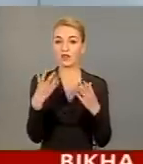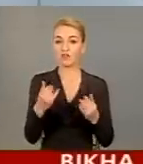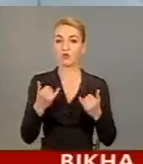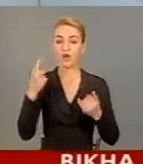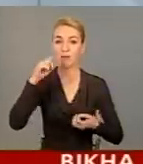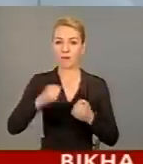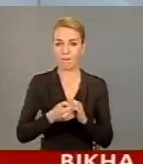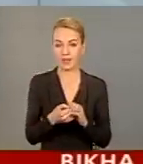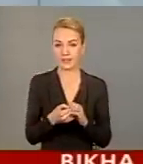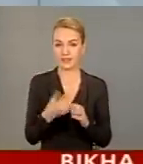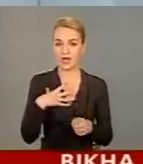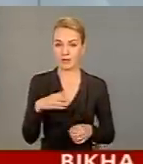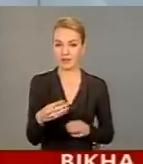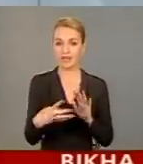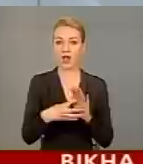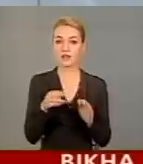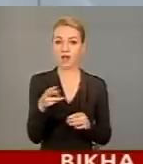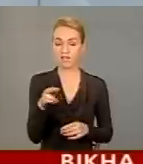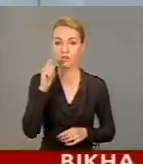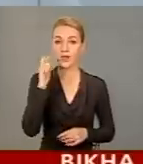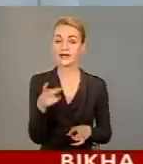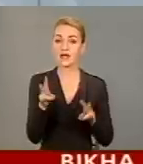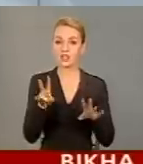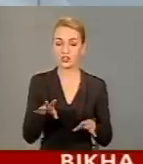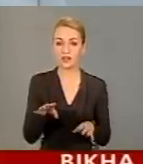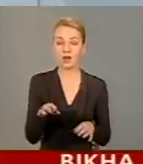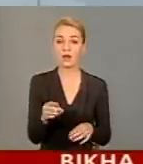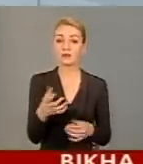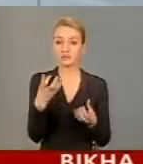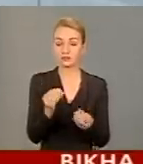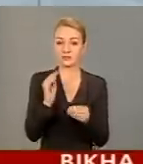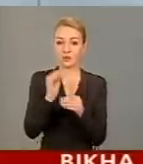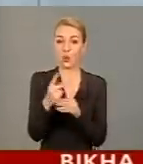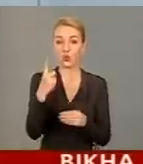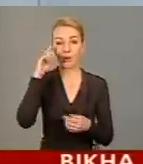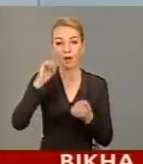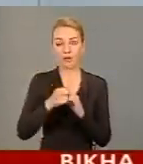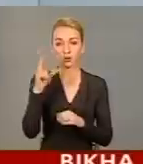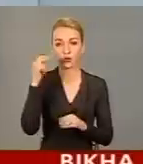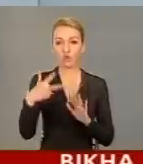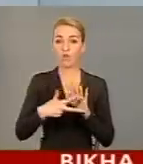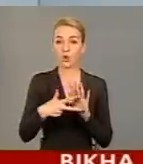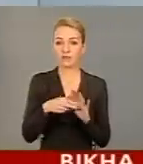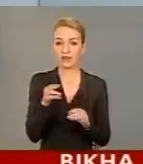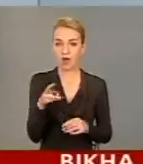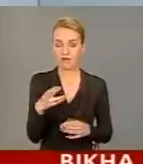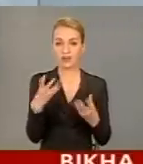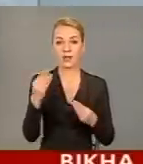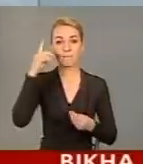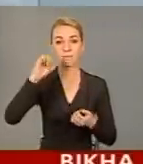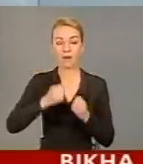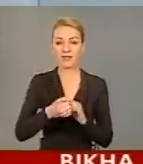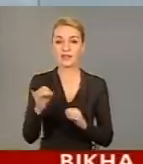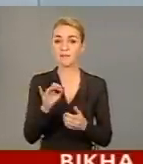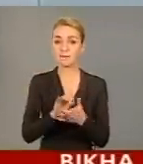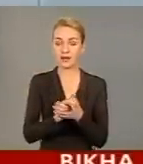вшанування пам'яті загиблих. 9 травня в Україні залишиться, натомість призначить нову пам'ятну дату. 8 травня – День пам'яті і